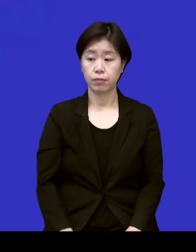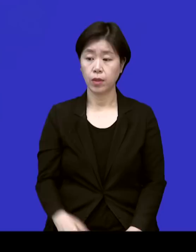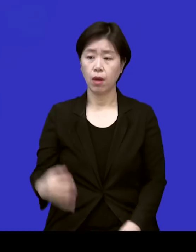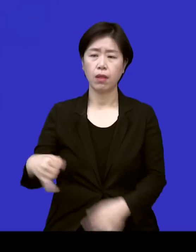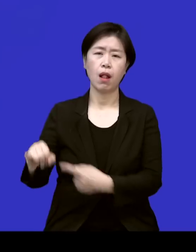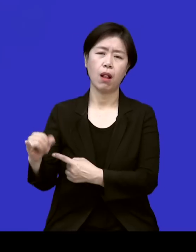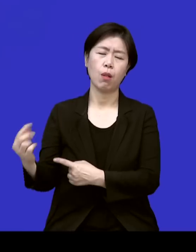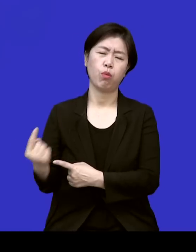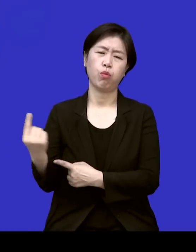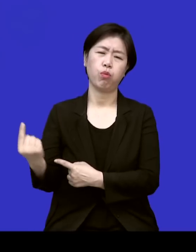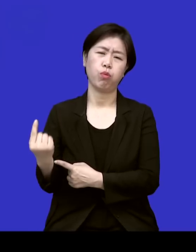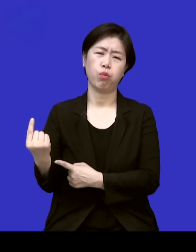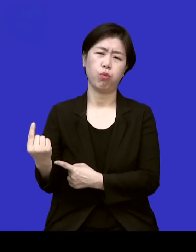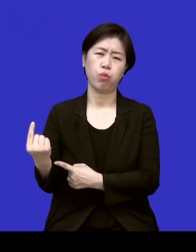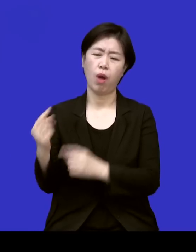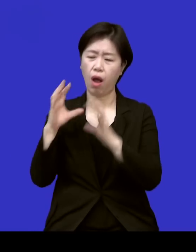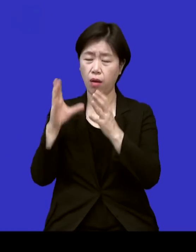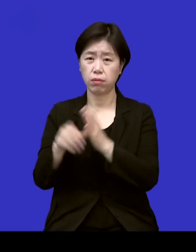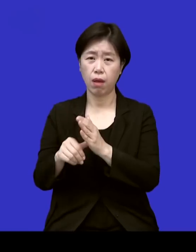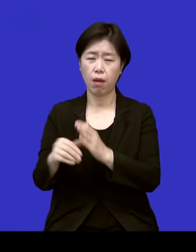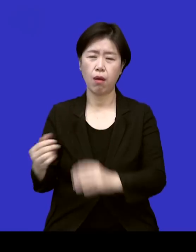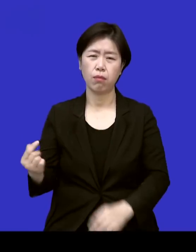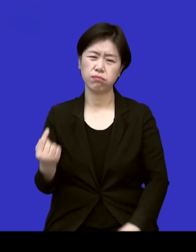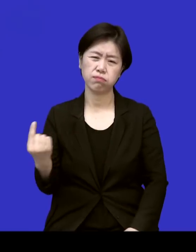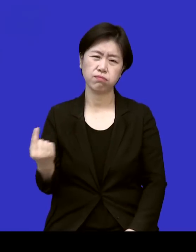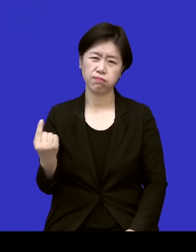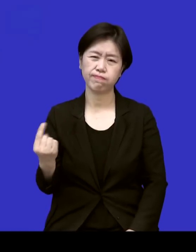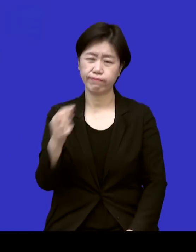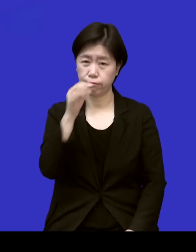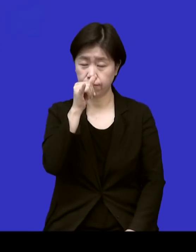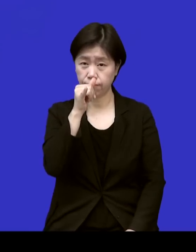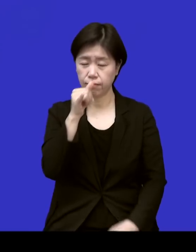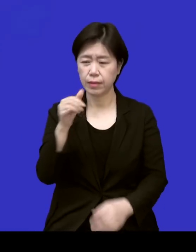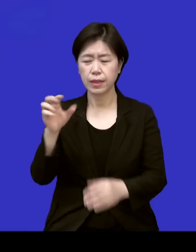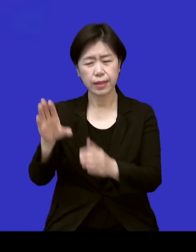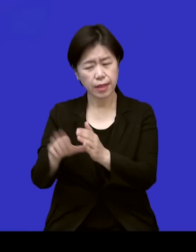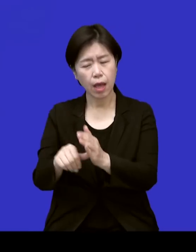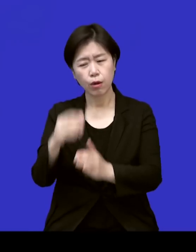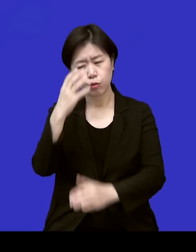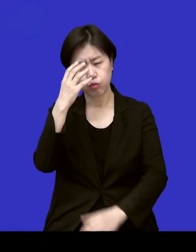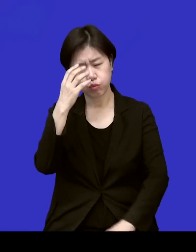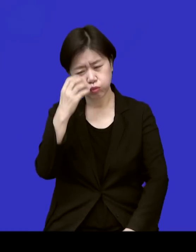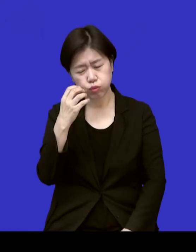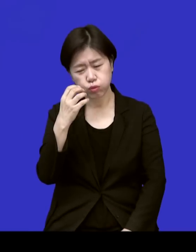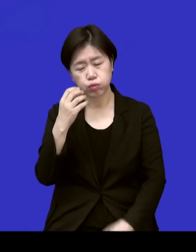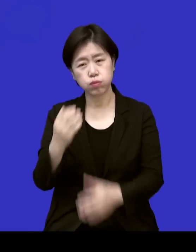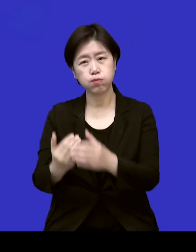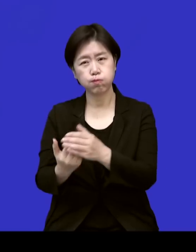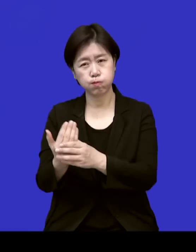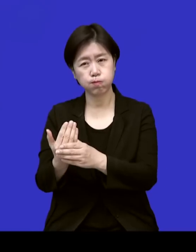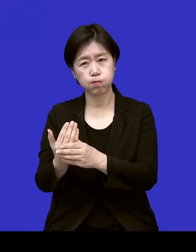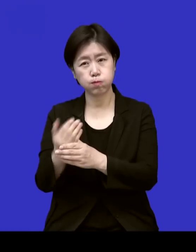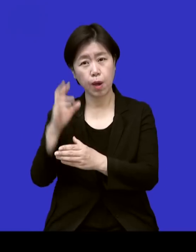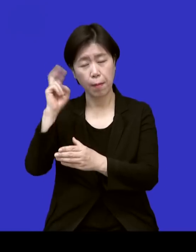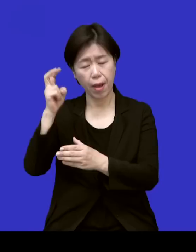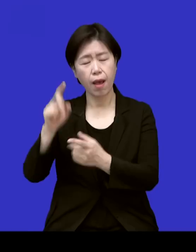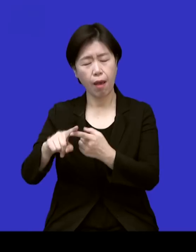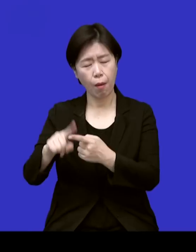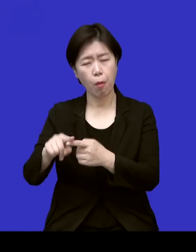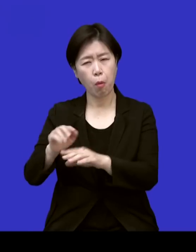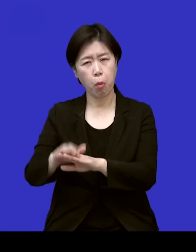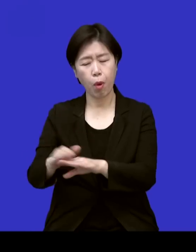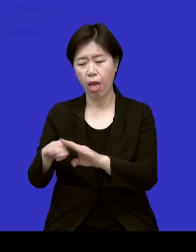좋아졌는데도 유아기 때 있었던 그런 우울감 이제 이런 것들이 계속 아이에게 남아 있나 이제 이런 나 때문인가 이제